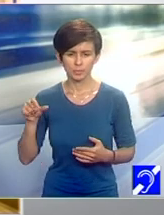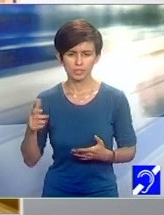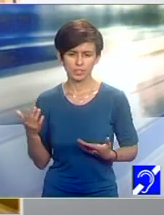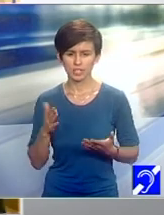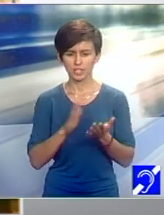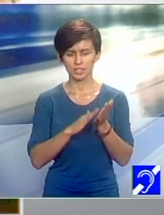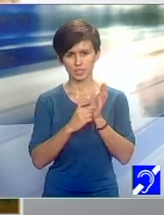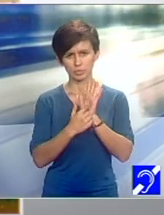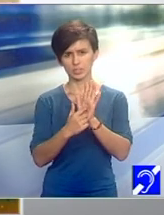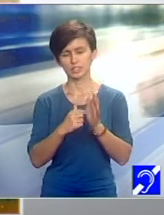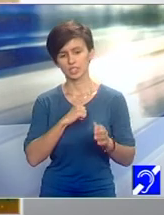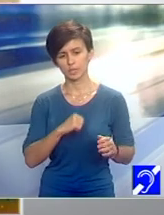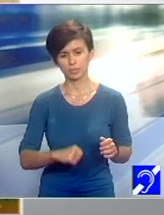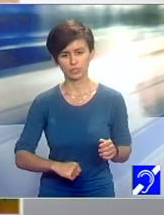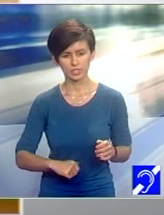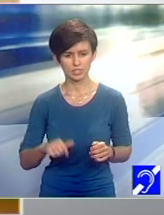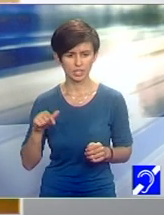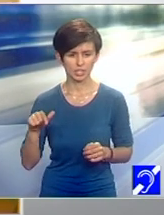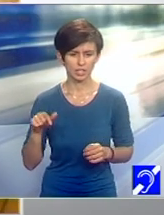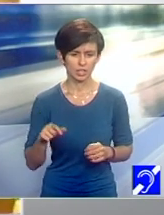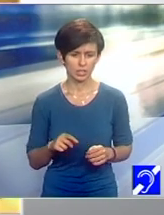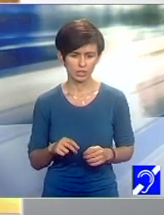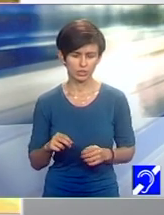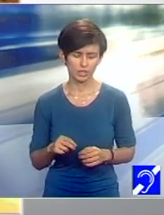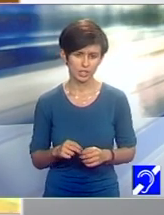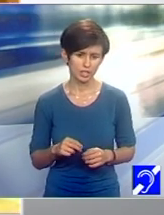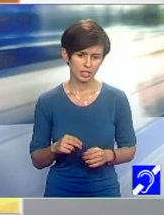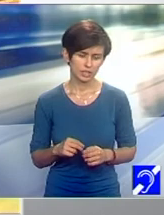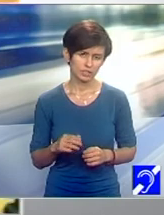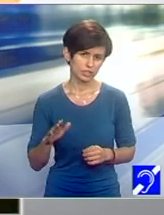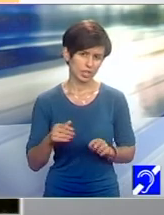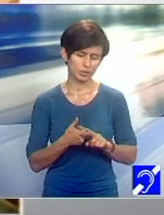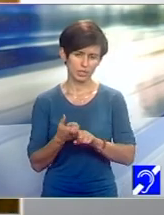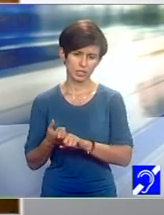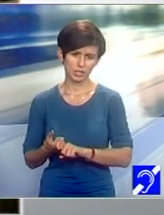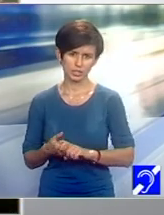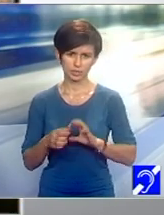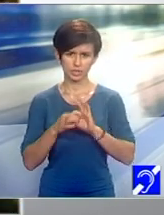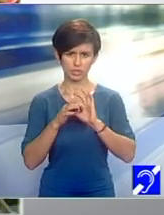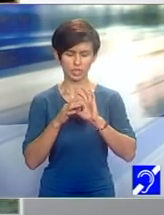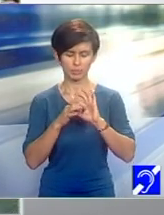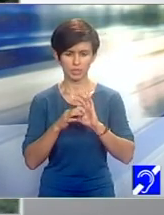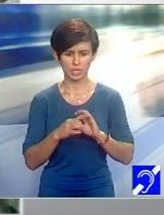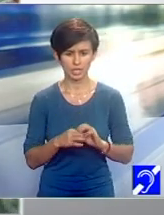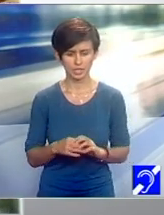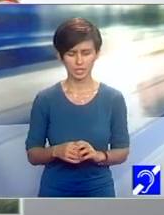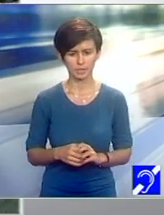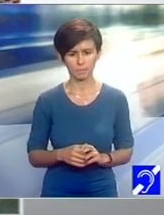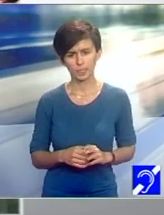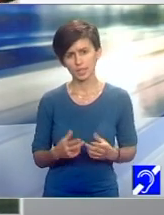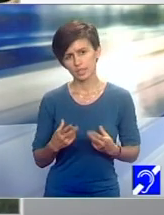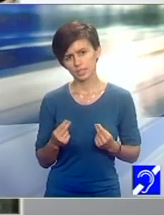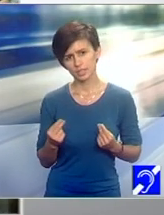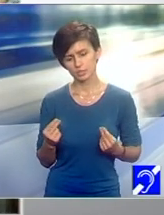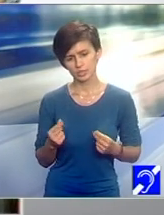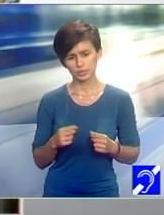lor excelență și, în plus, au relații de colaborare, relații multiple